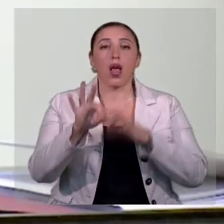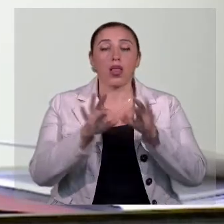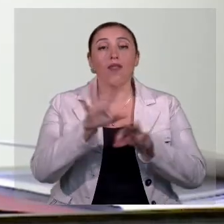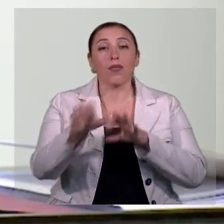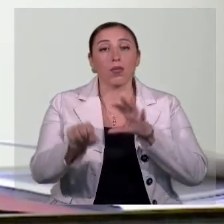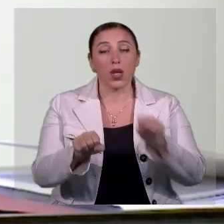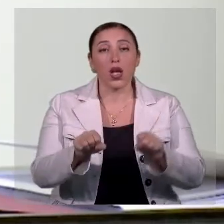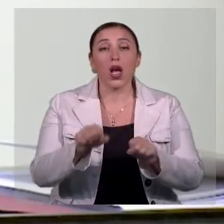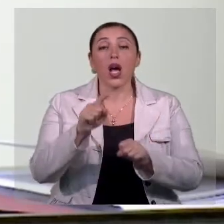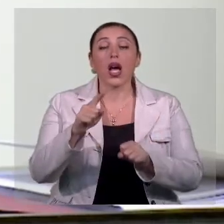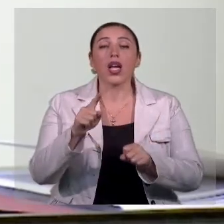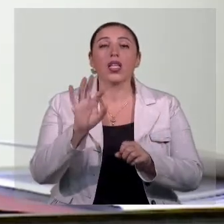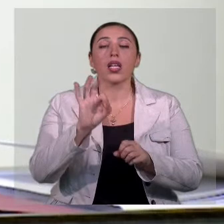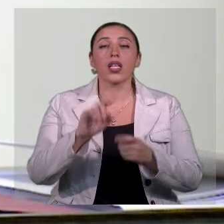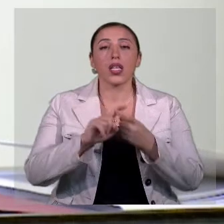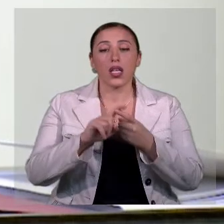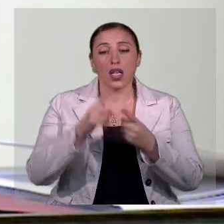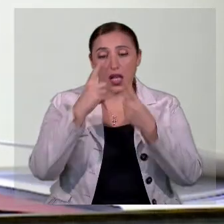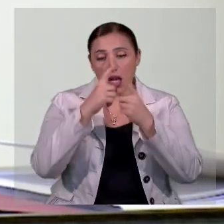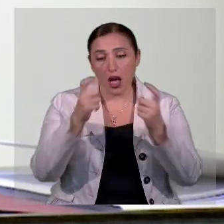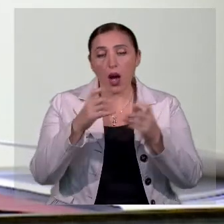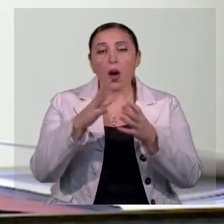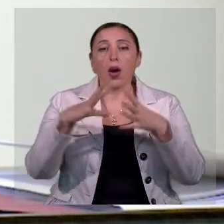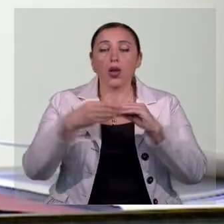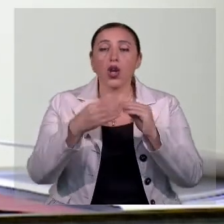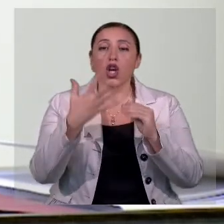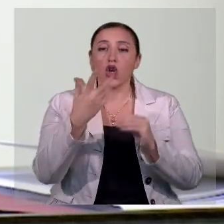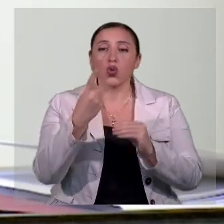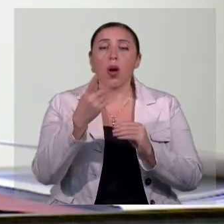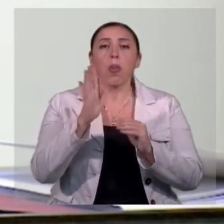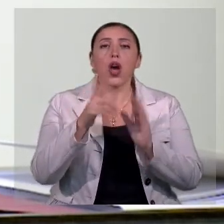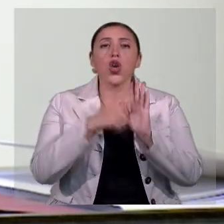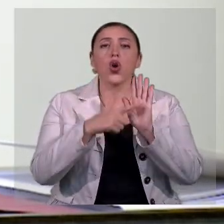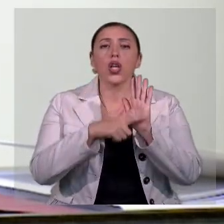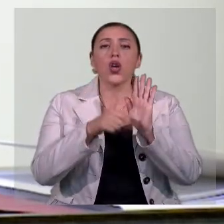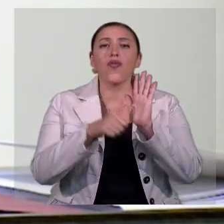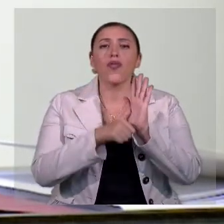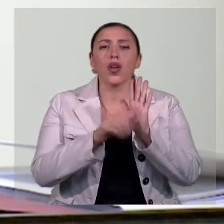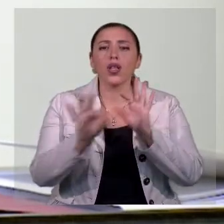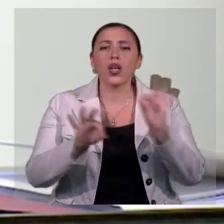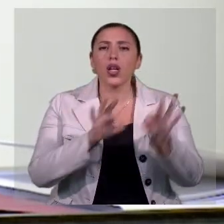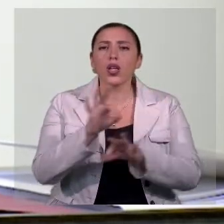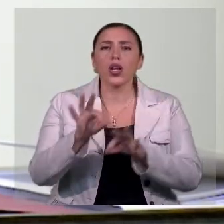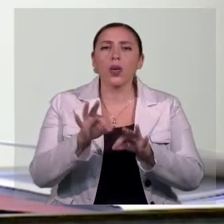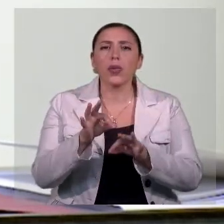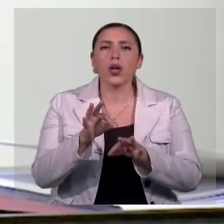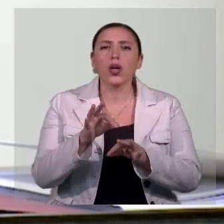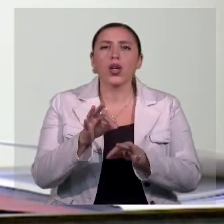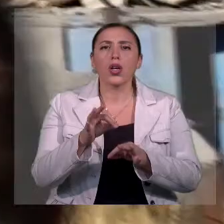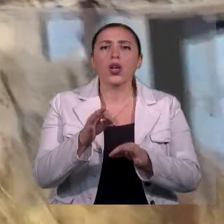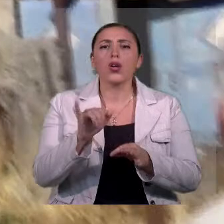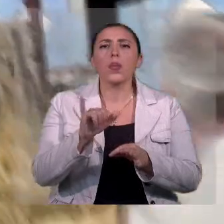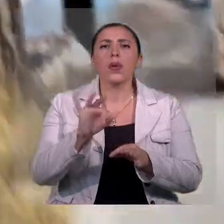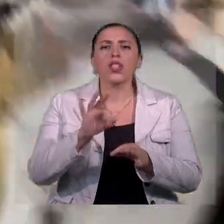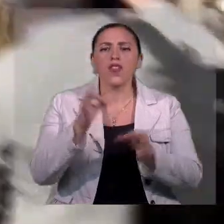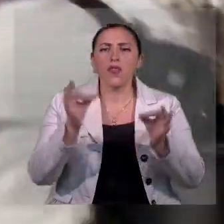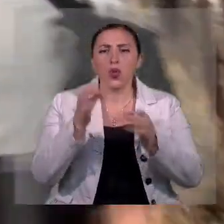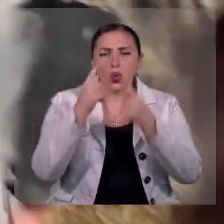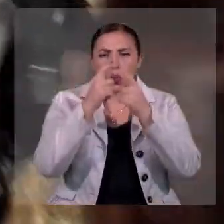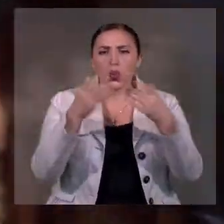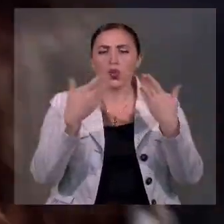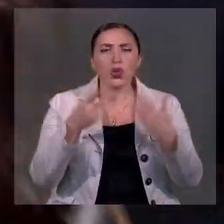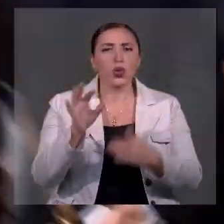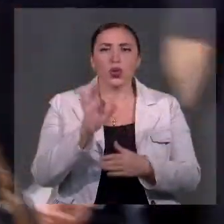Պաշտոնապես հրապարակված այս թվերի գումարը 51 է, անհայտ է մնում մնացած 76 քառակուսի կիլոմետրի հարցը, եւ թե ինչու է մինչ այժմ այլ